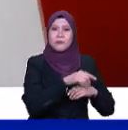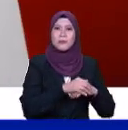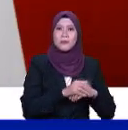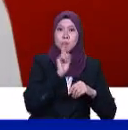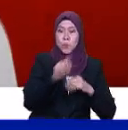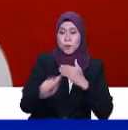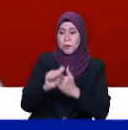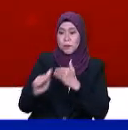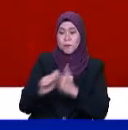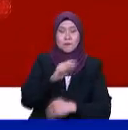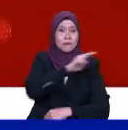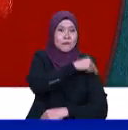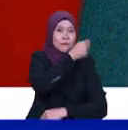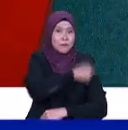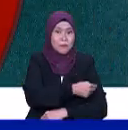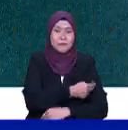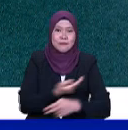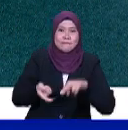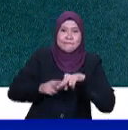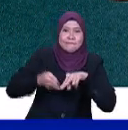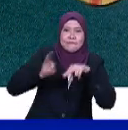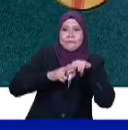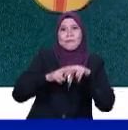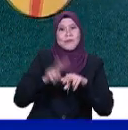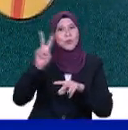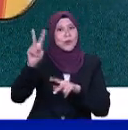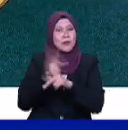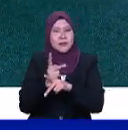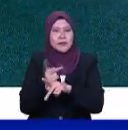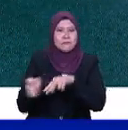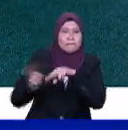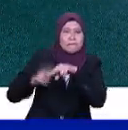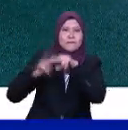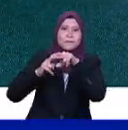Sekaligus risiko hospitalisasi meningkat 2 kali ganda.